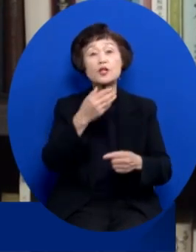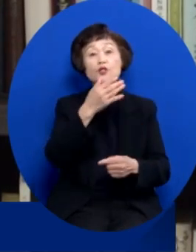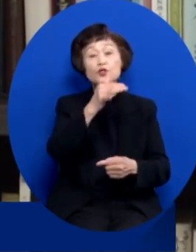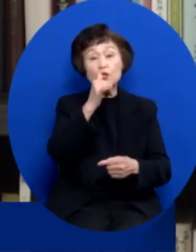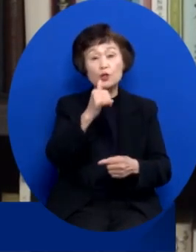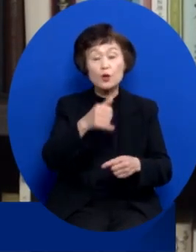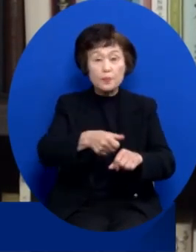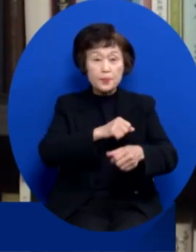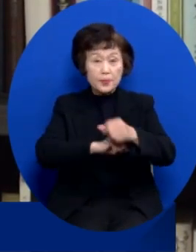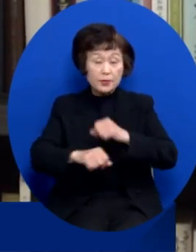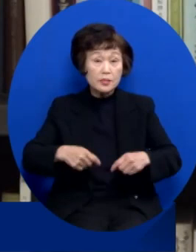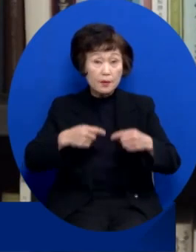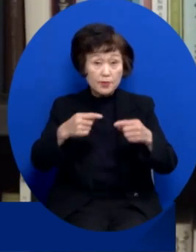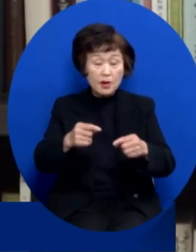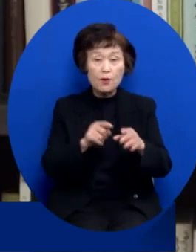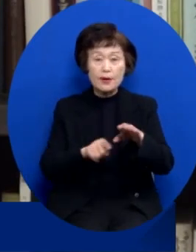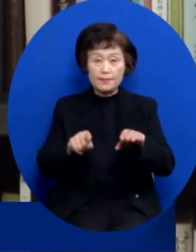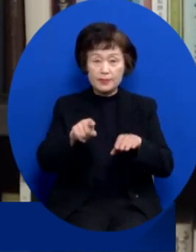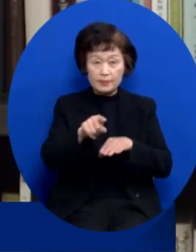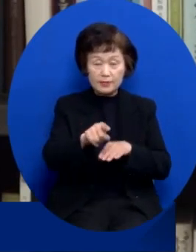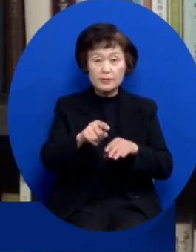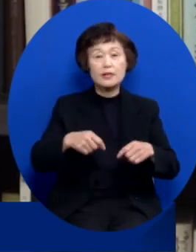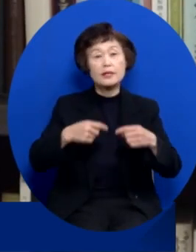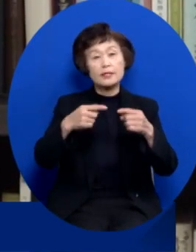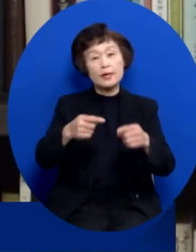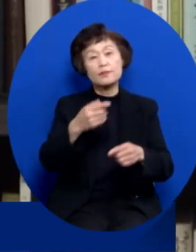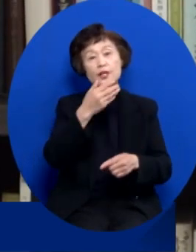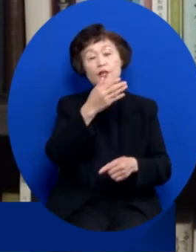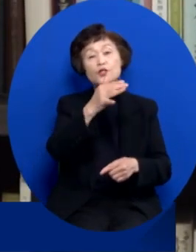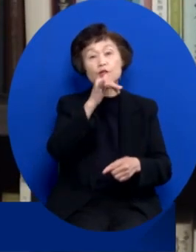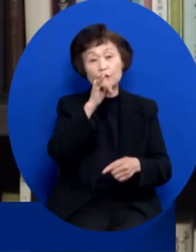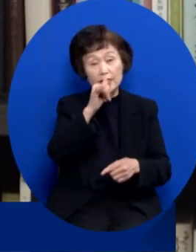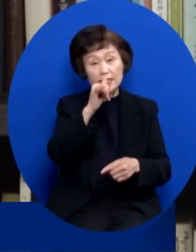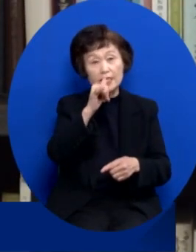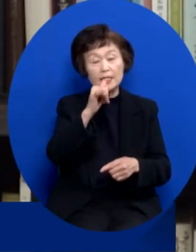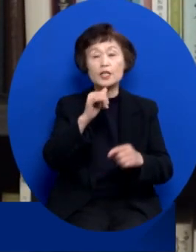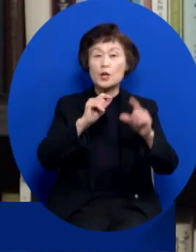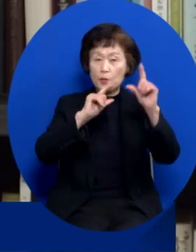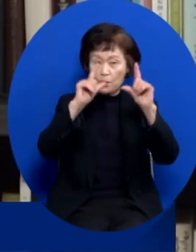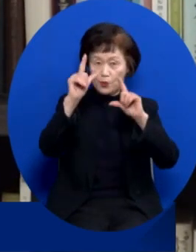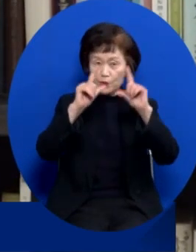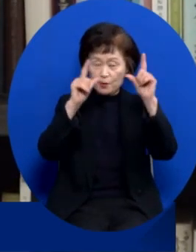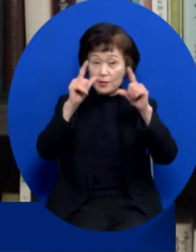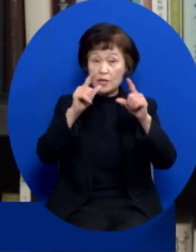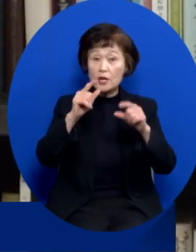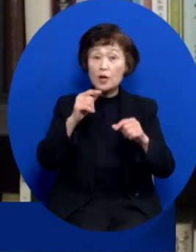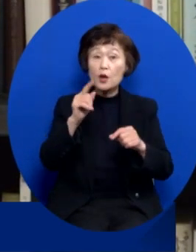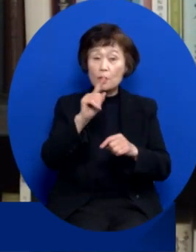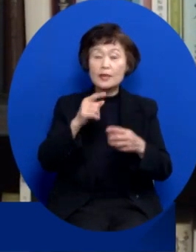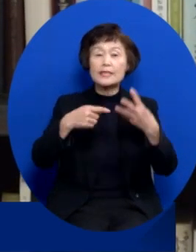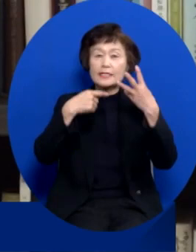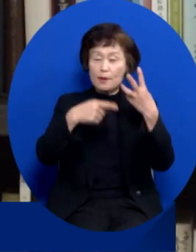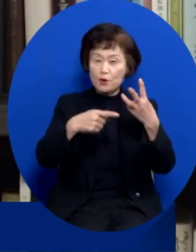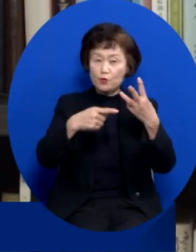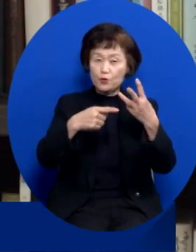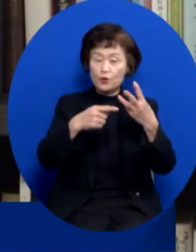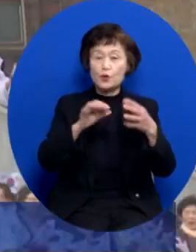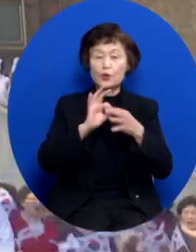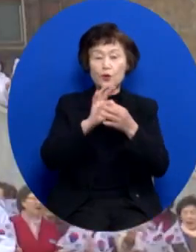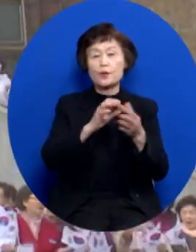그 누구보다도 앞장서서 참여할 수 있는 그런 모습들이 3.1운동에 나오게 된